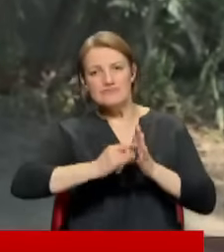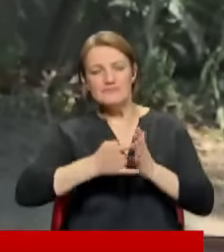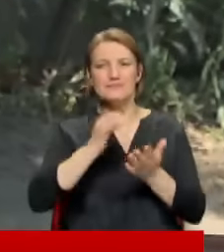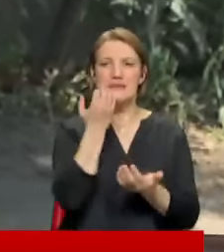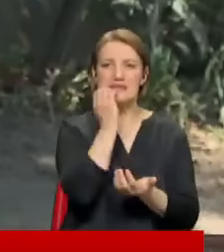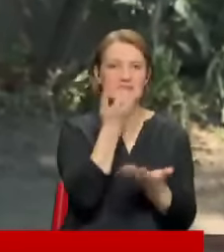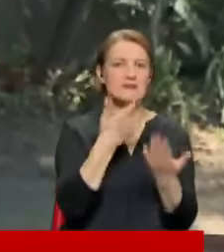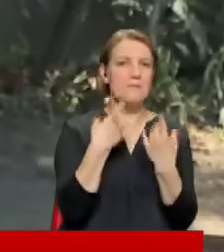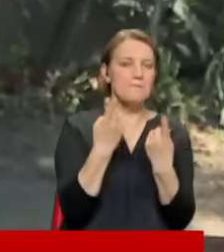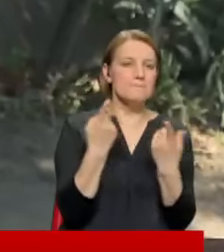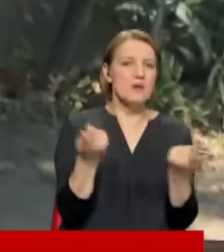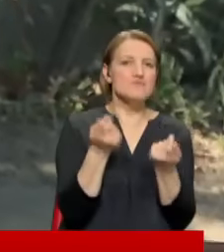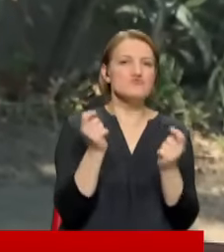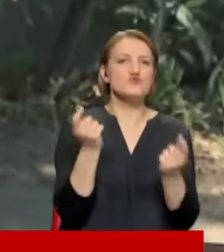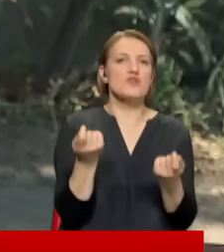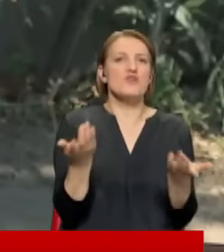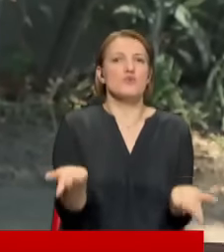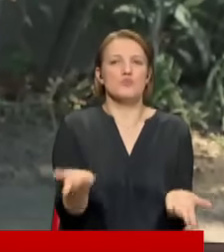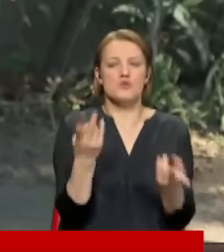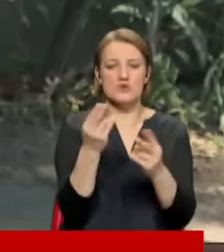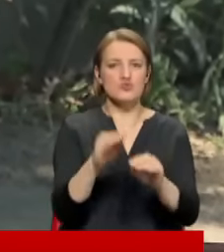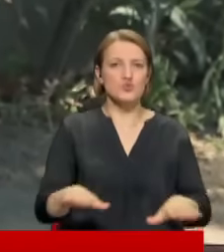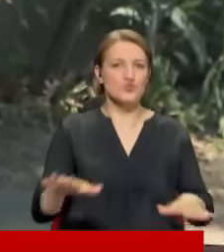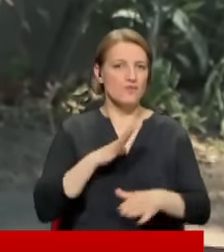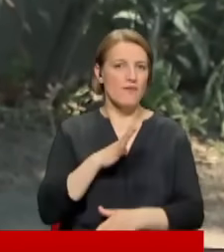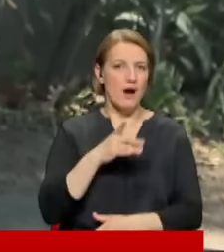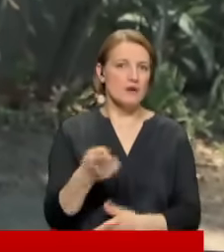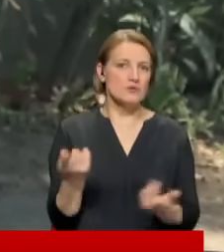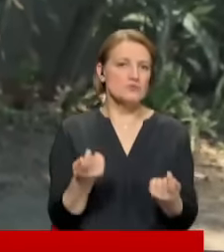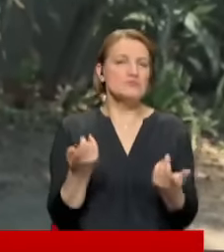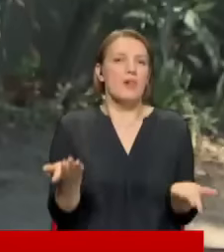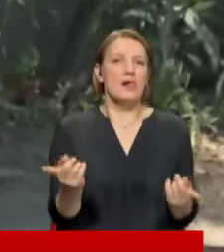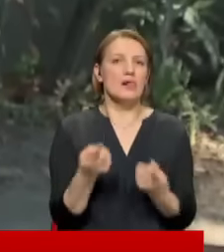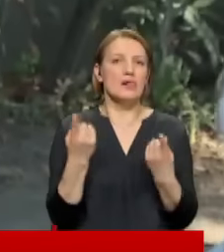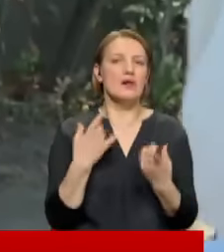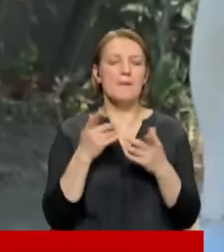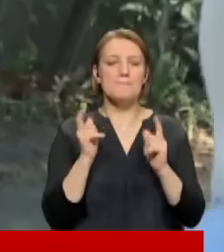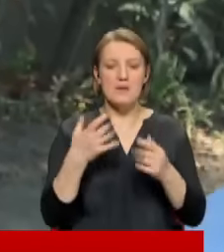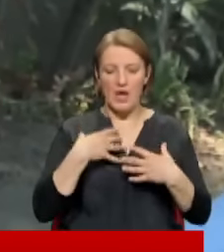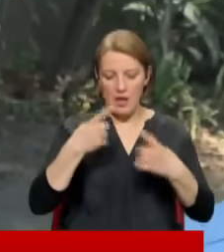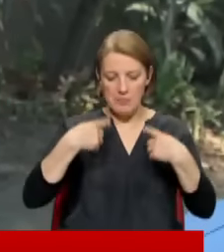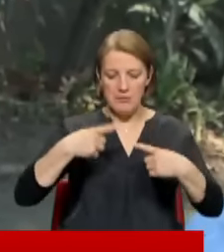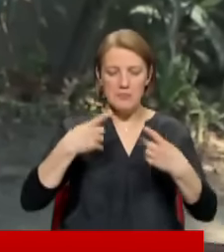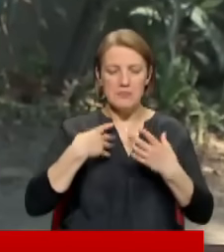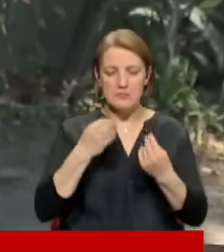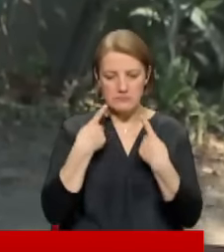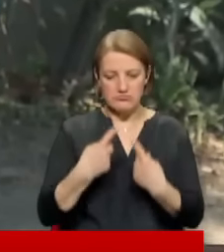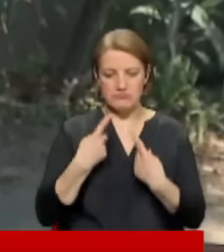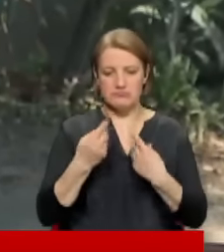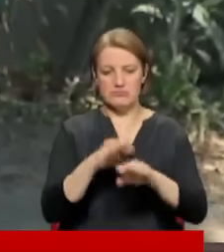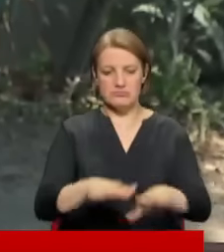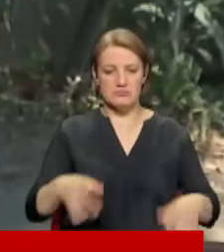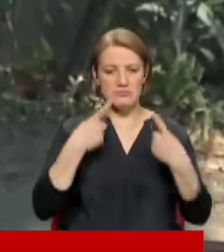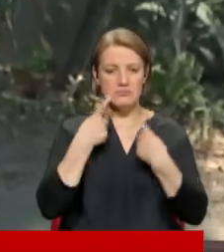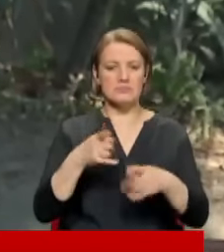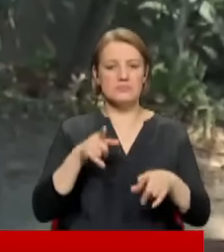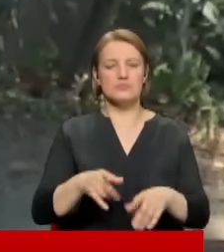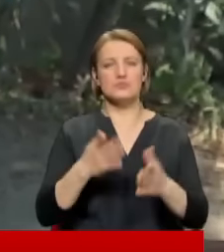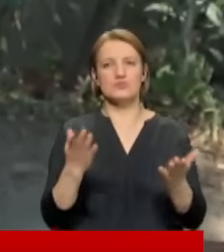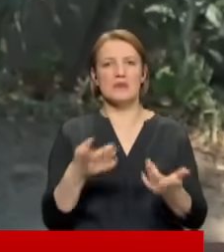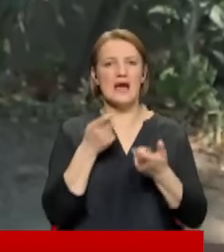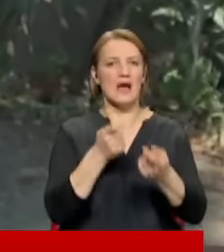yani. Ben de mecbur çalışamıyorum. İki çocuk olduğu için mecbur kendim bakmak zorundayım çocuklarıma ama bu sefer